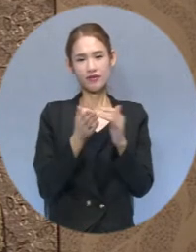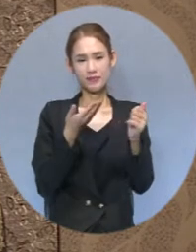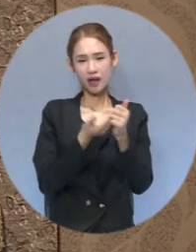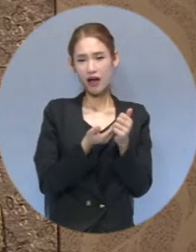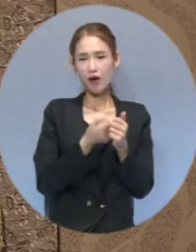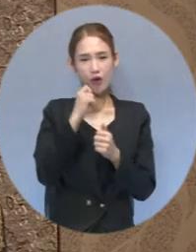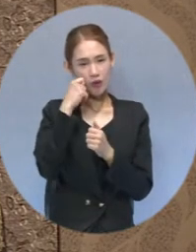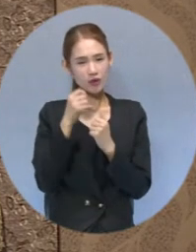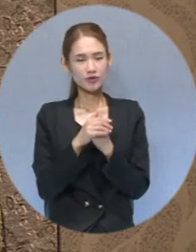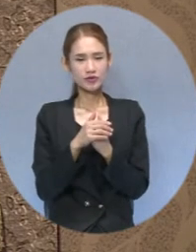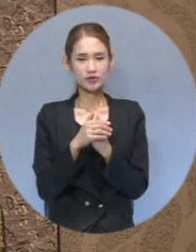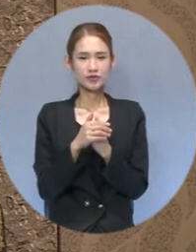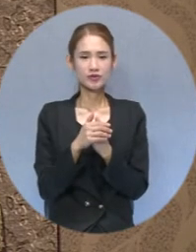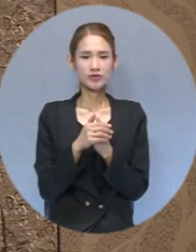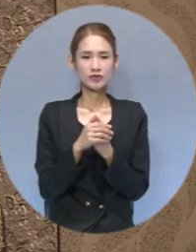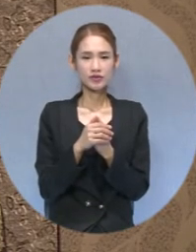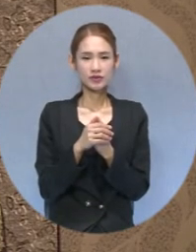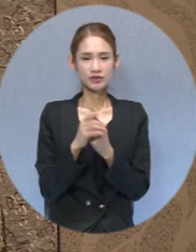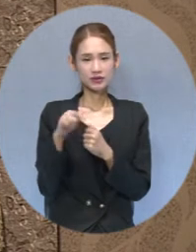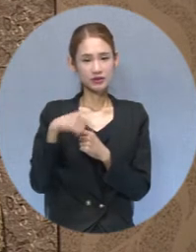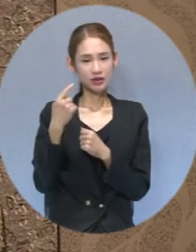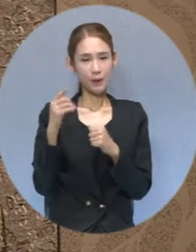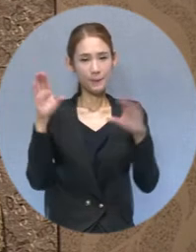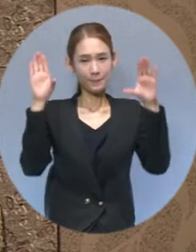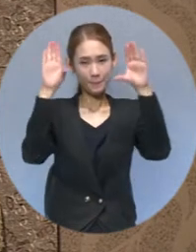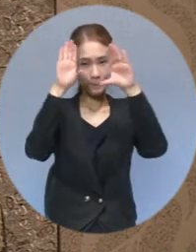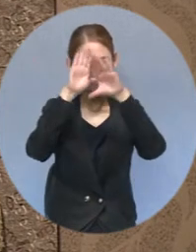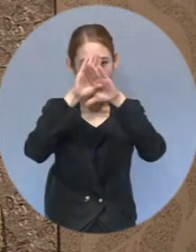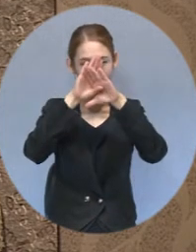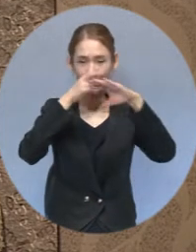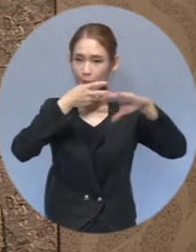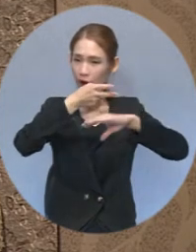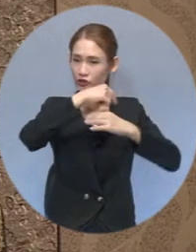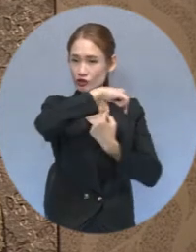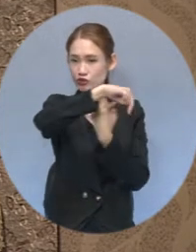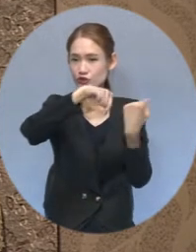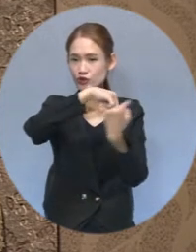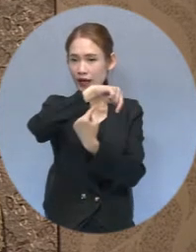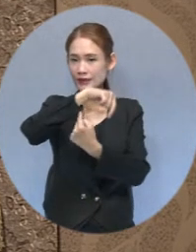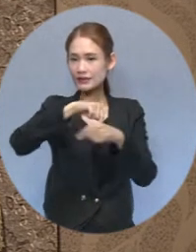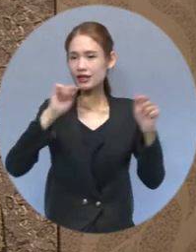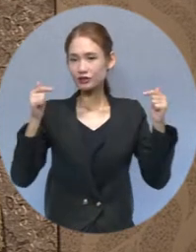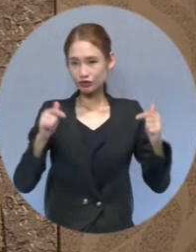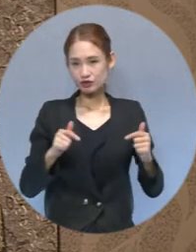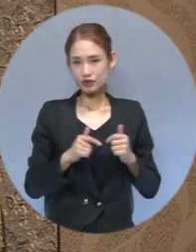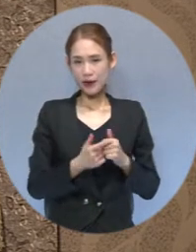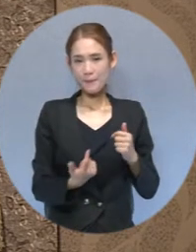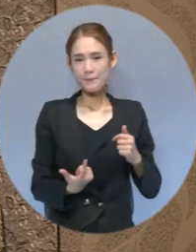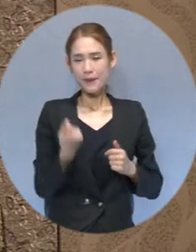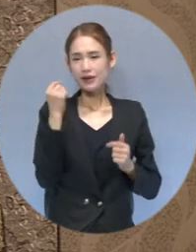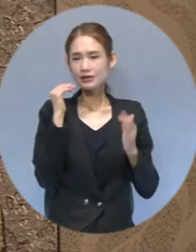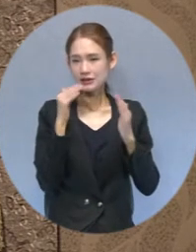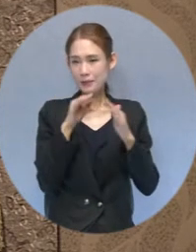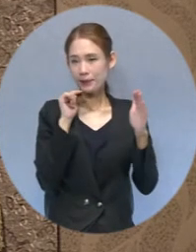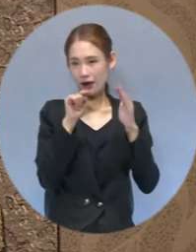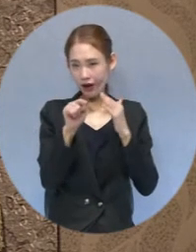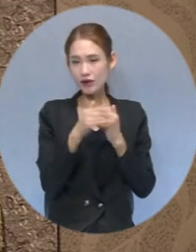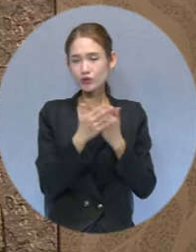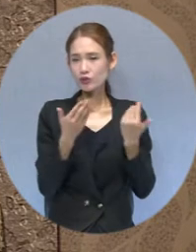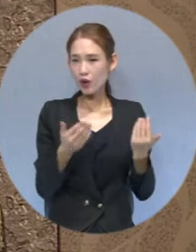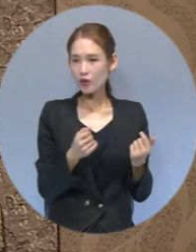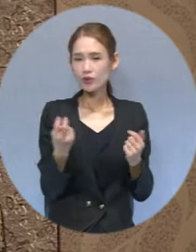마스크를 쓰고 그다음에 저희가 심야 운행도 좀 줄였습니다, 지금. 네. 그래서 최대한 일찍 귀가를 할 수 있게끔 하고